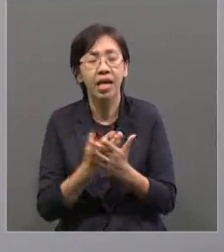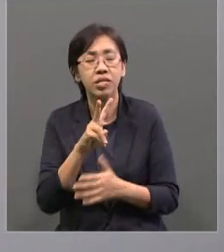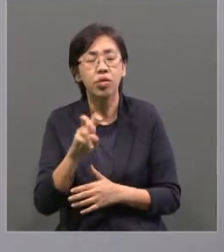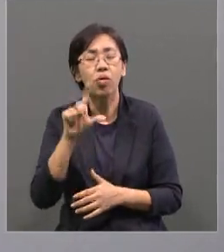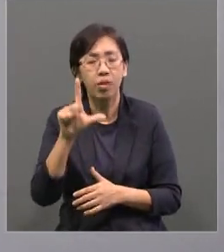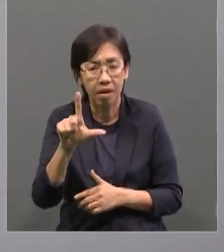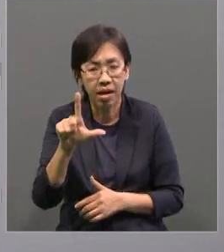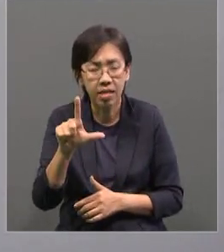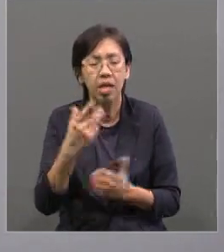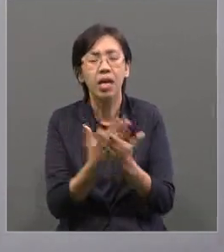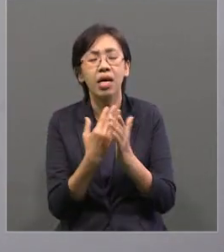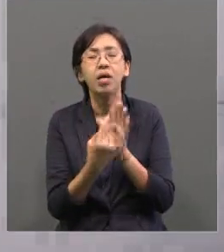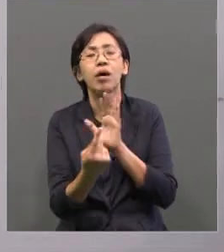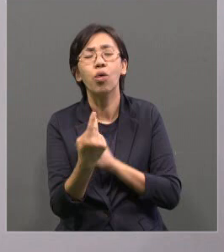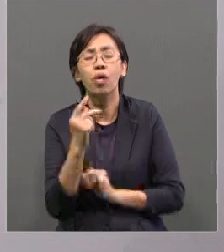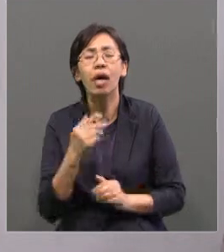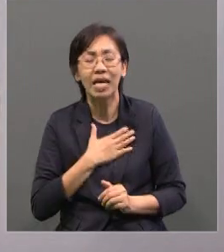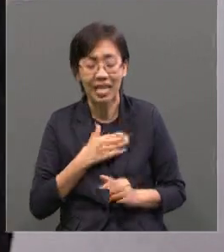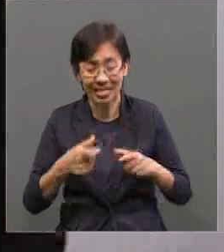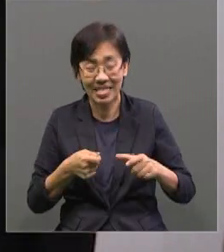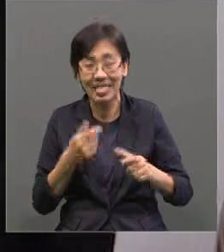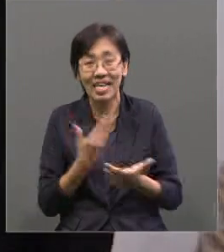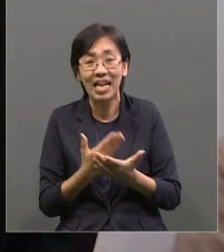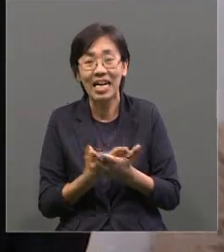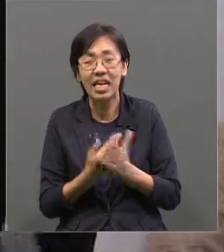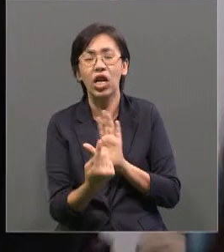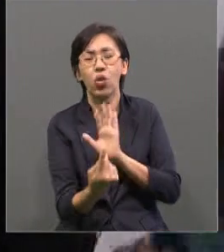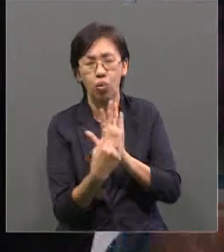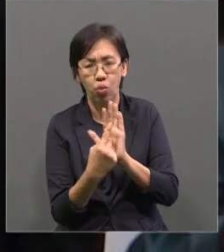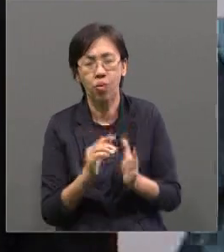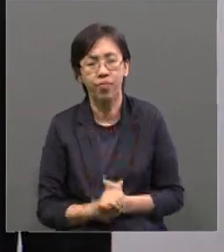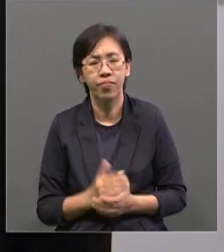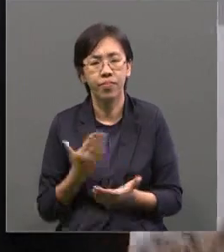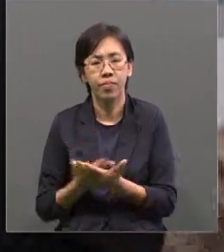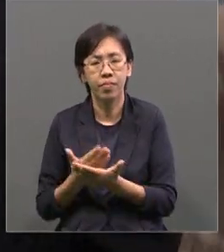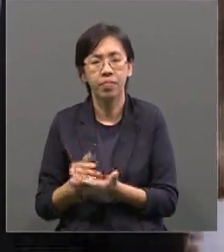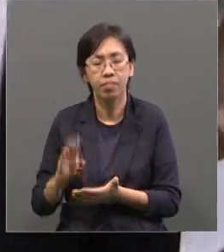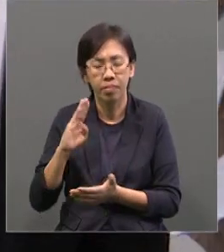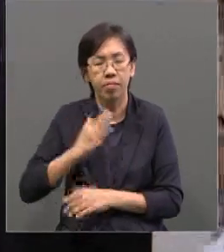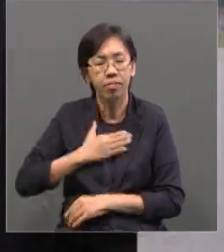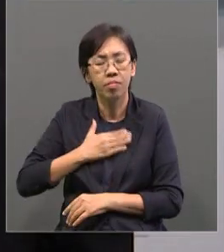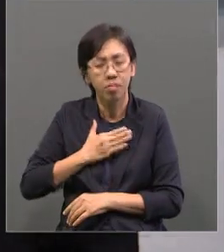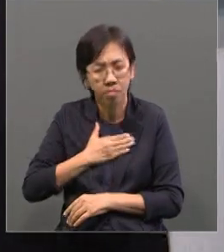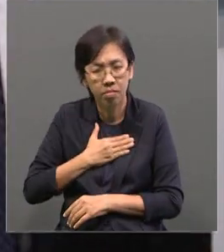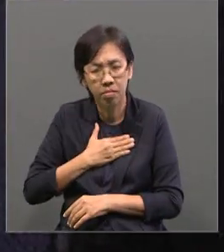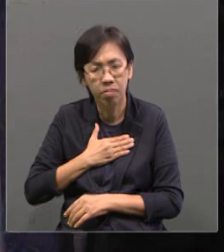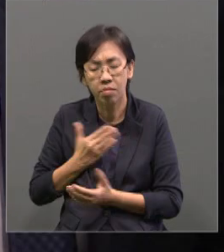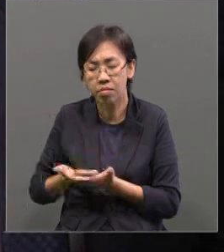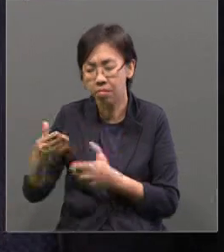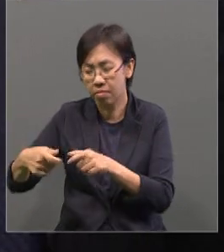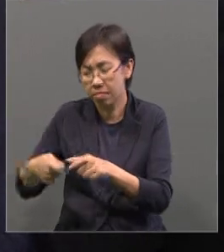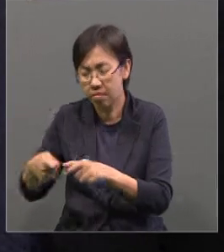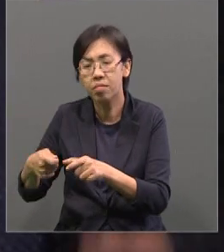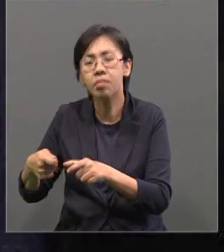ล้านบาทเป็นการให้กู้โดยนำเอาเงินจากบัญชีบริษัทไททันแคปปิตอลกรุ๊ปไปซื้อ